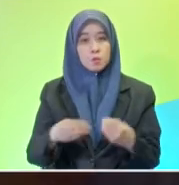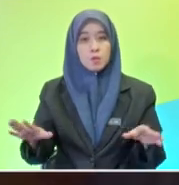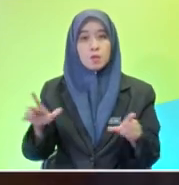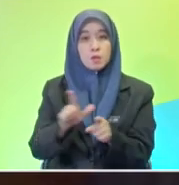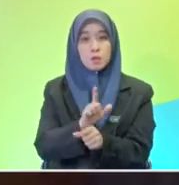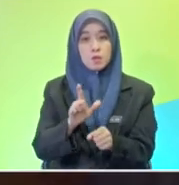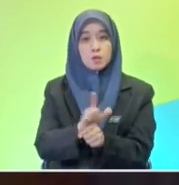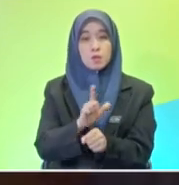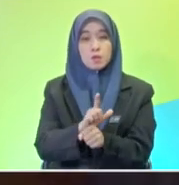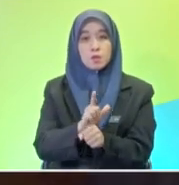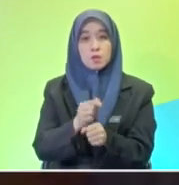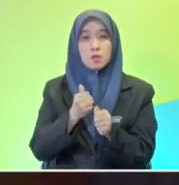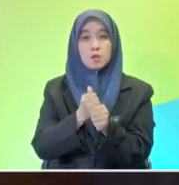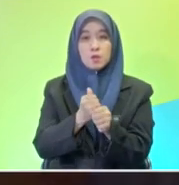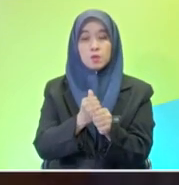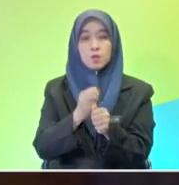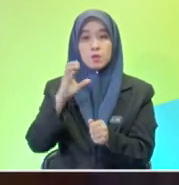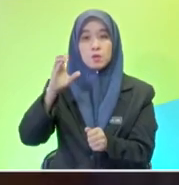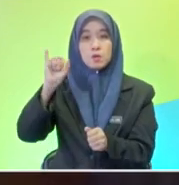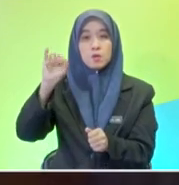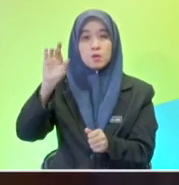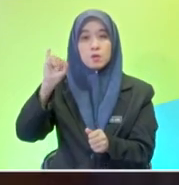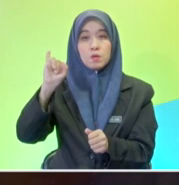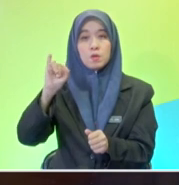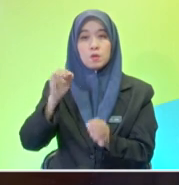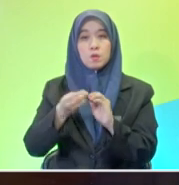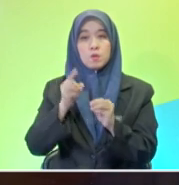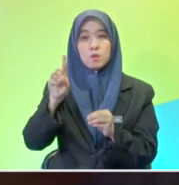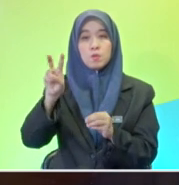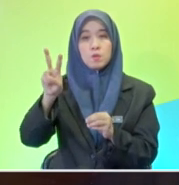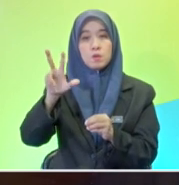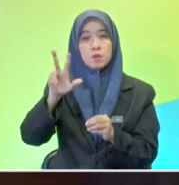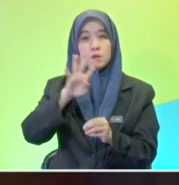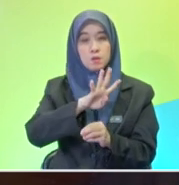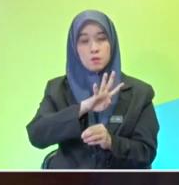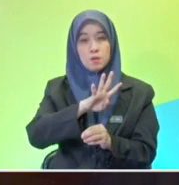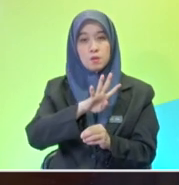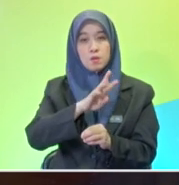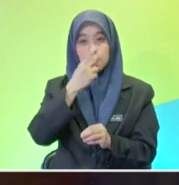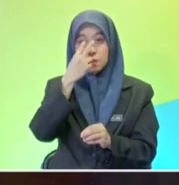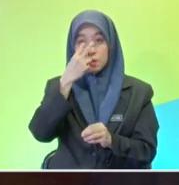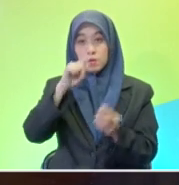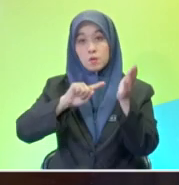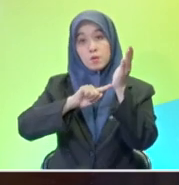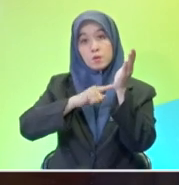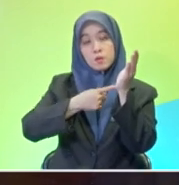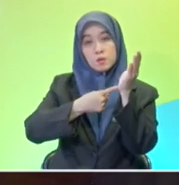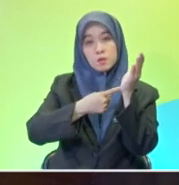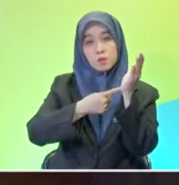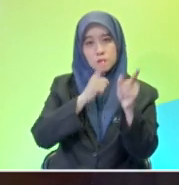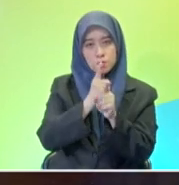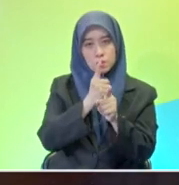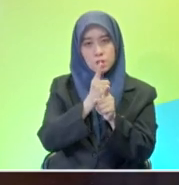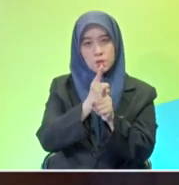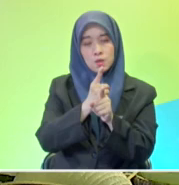mengikut ciri ciri pertama kedua ketiga dan ke keempat Abang Kis Jom kita semak Betul tak Jom Oke ciri